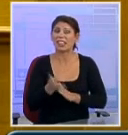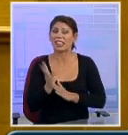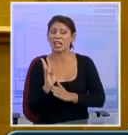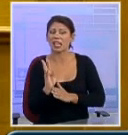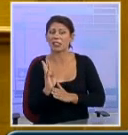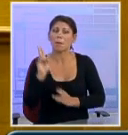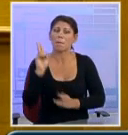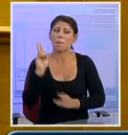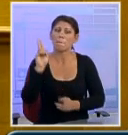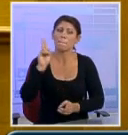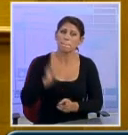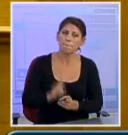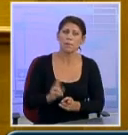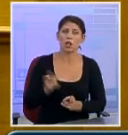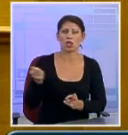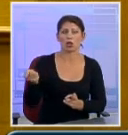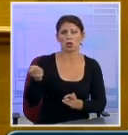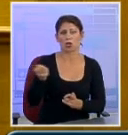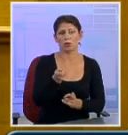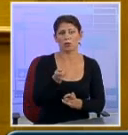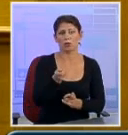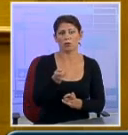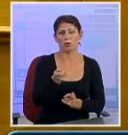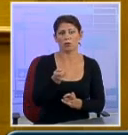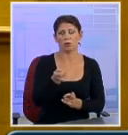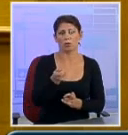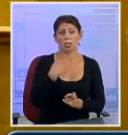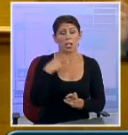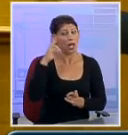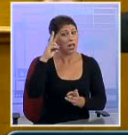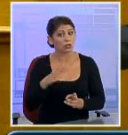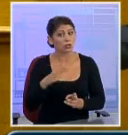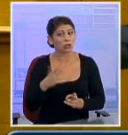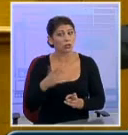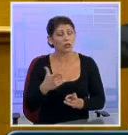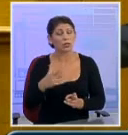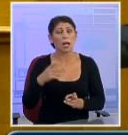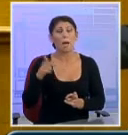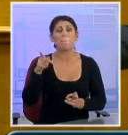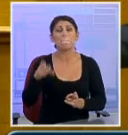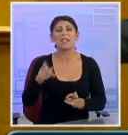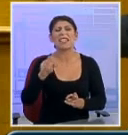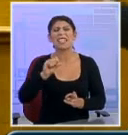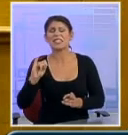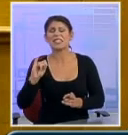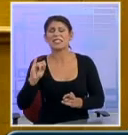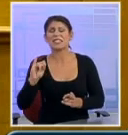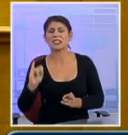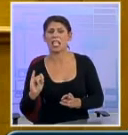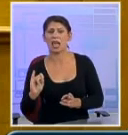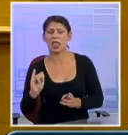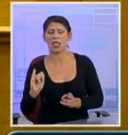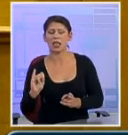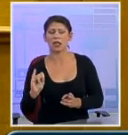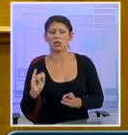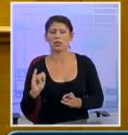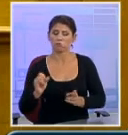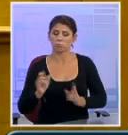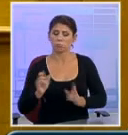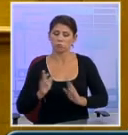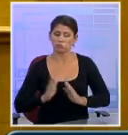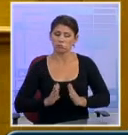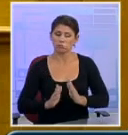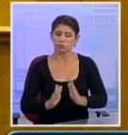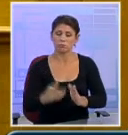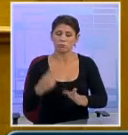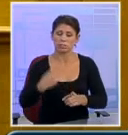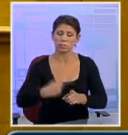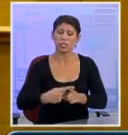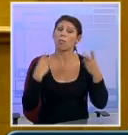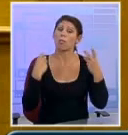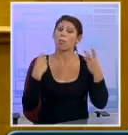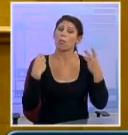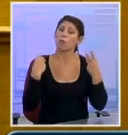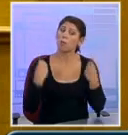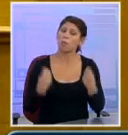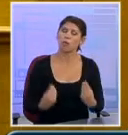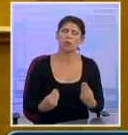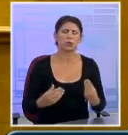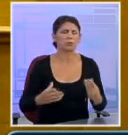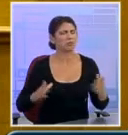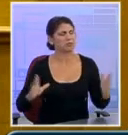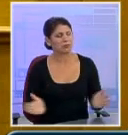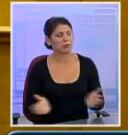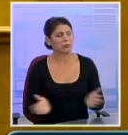ανακεφαλαιοποίηση είναι αποτέλεσμα των δικών του και δικών σας καταστροφικών επιλογών. Γιατί εσείς προκαλέσατε